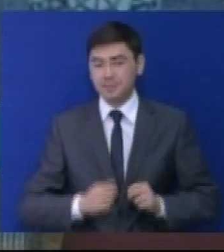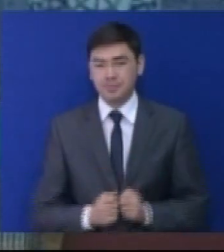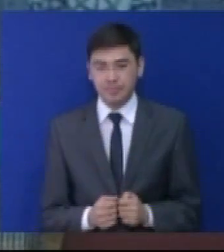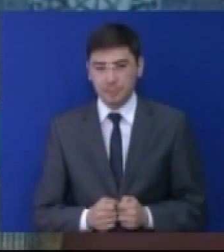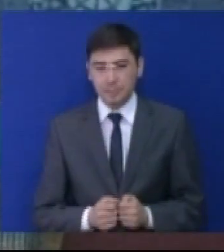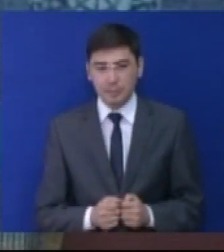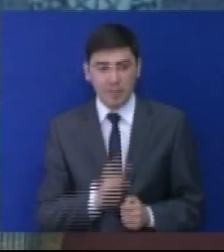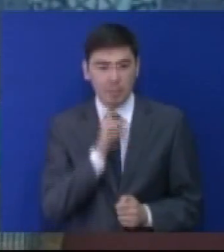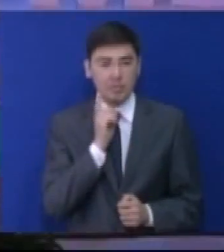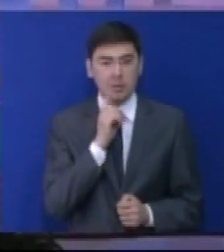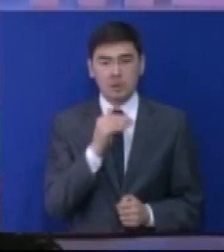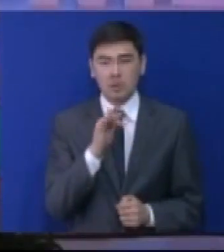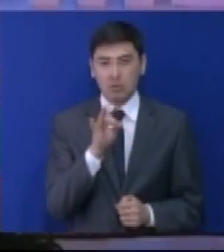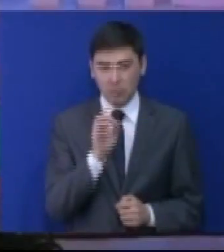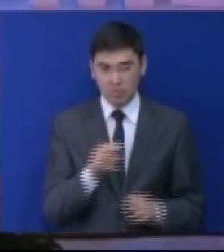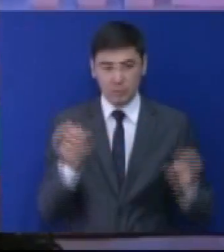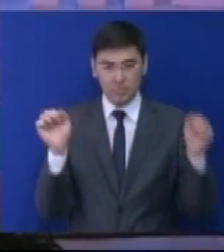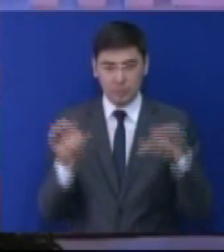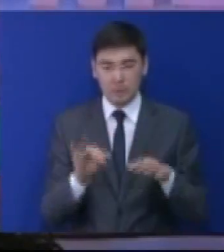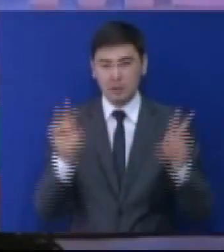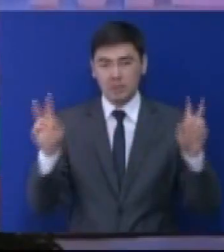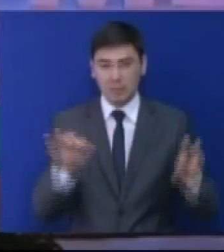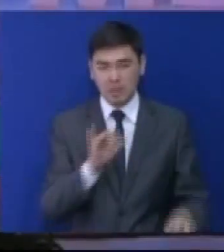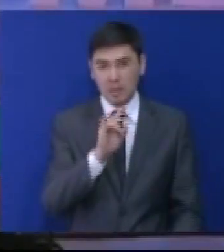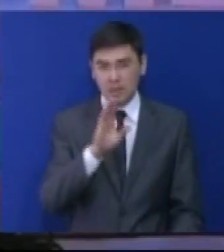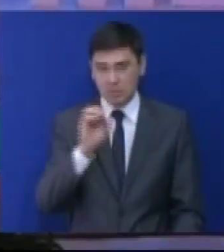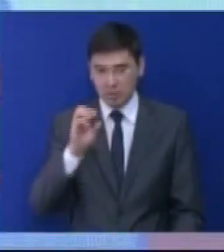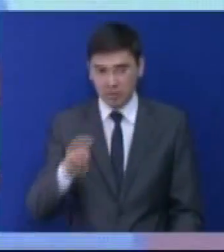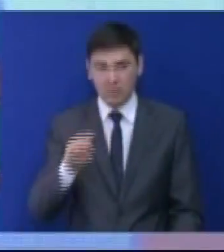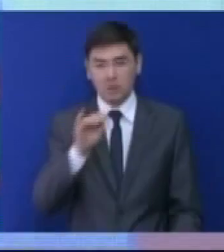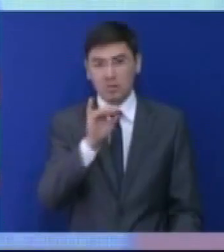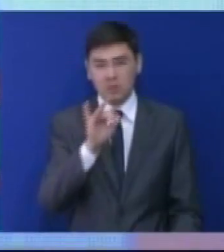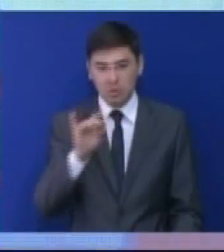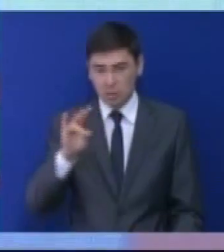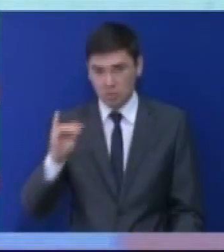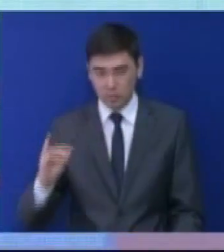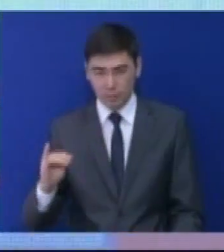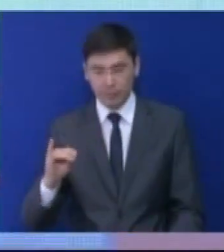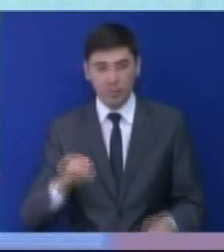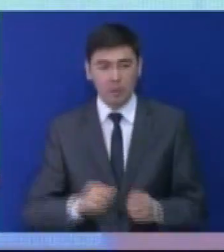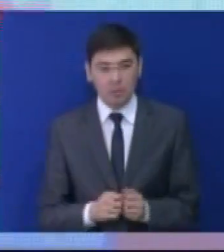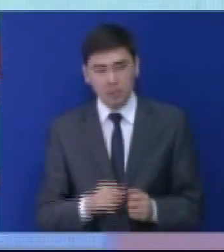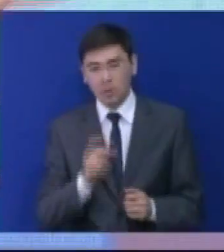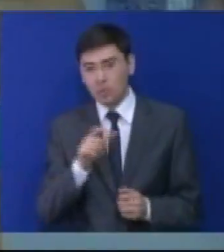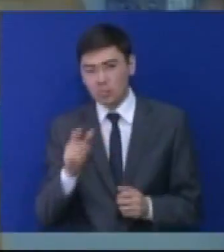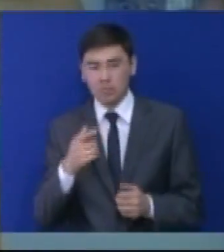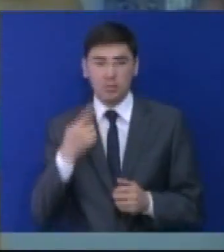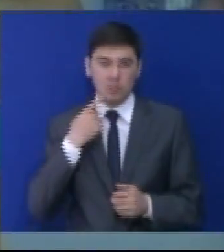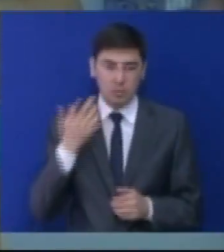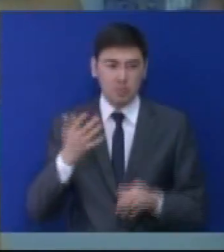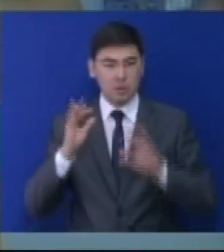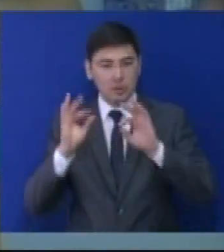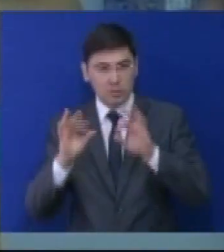Семейде өткен жастар форумы Invest in You деп аталды. Кездесуде кеңінен танылған түрлі жобалардың авторлары сөз сөйлеп,